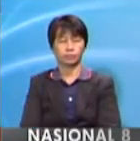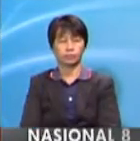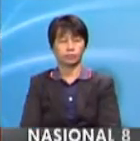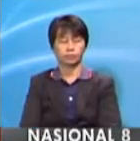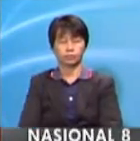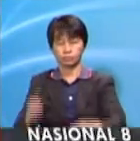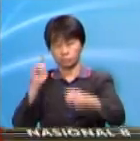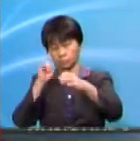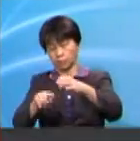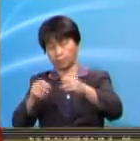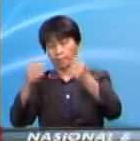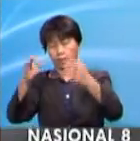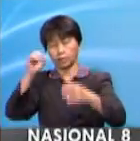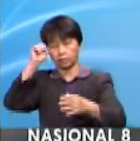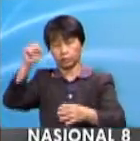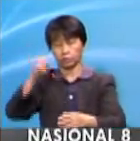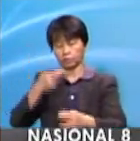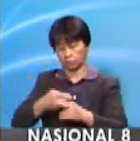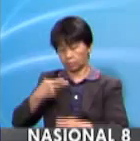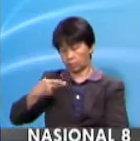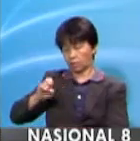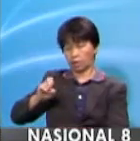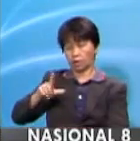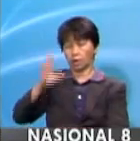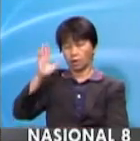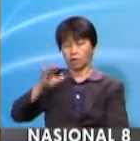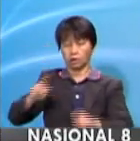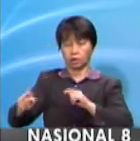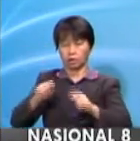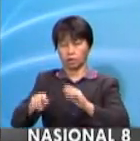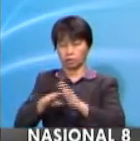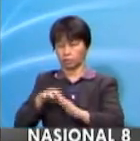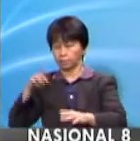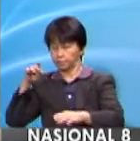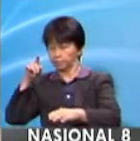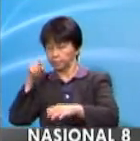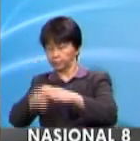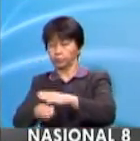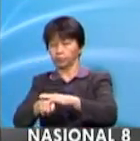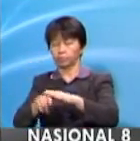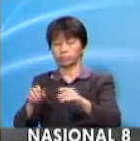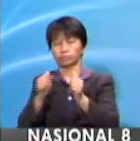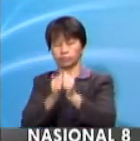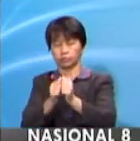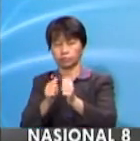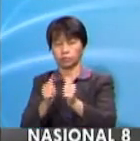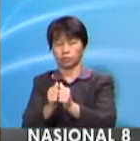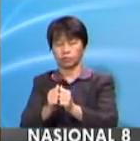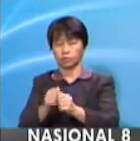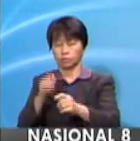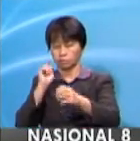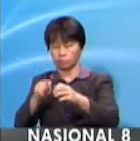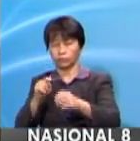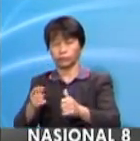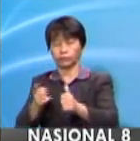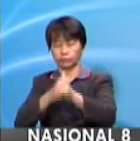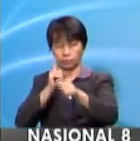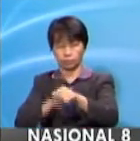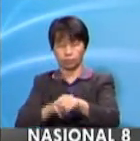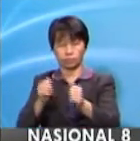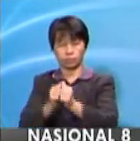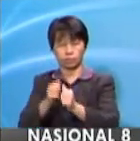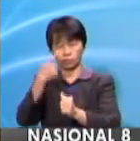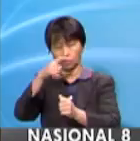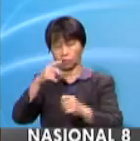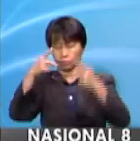penjaring terbanyak Sabah setakat ini helhji di sekali lagi akan bertindak sebagai penyerang bersama dengan on Zaid yang masih memburu gol sulungnya sementara